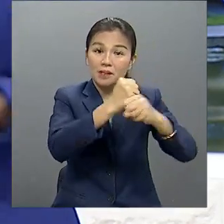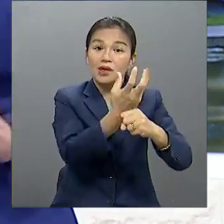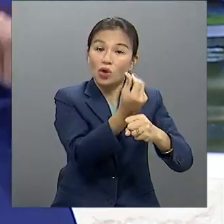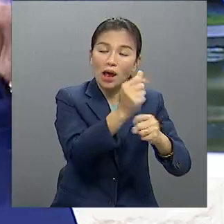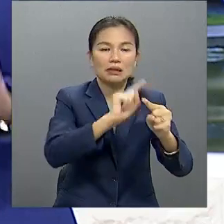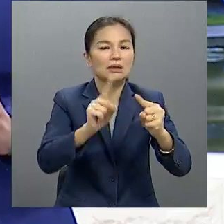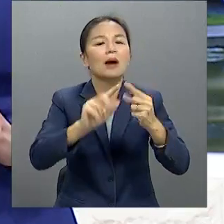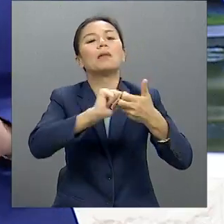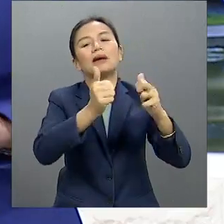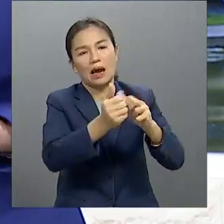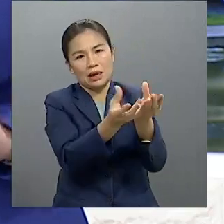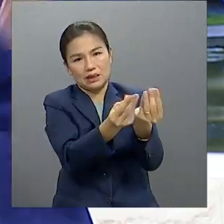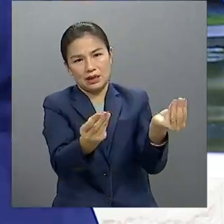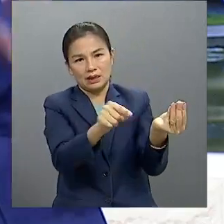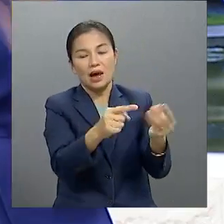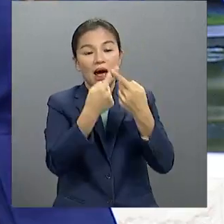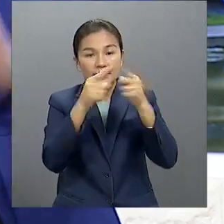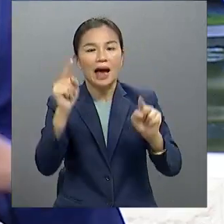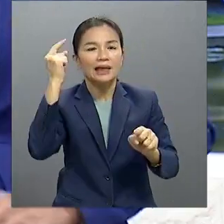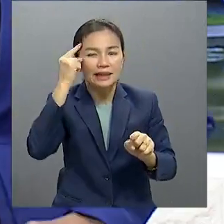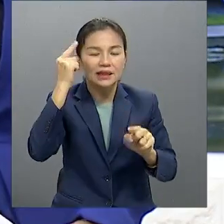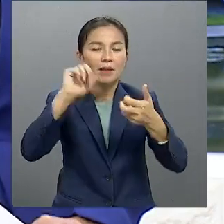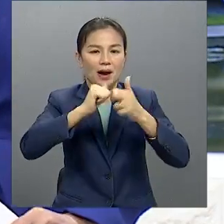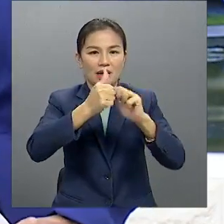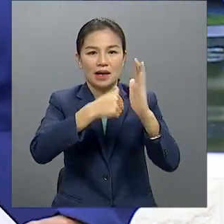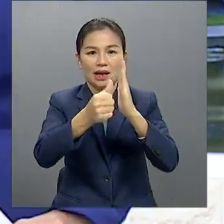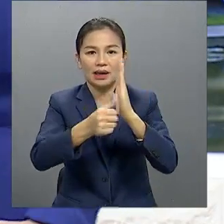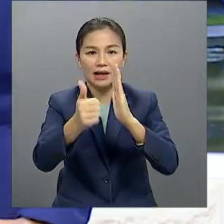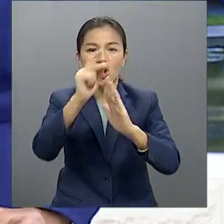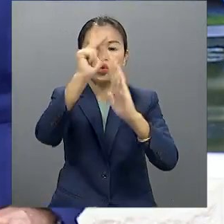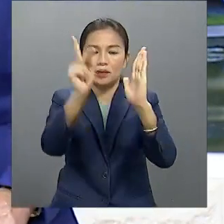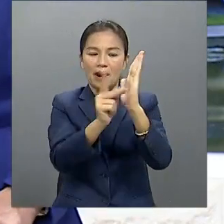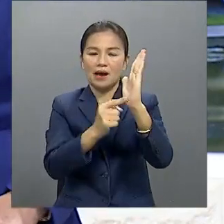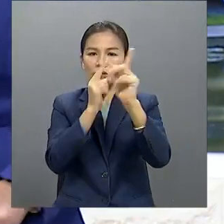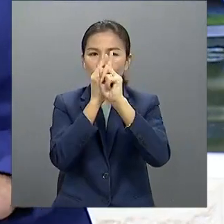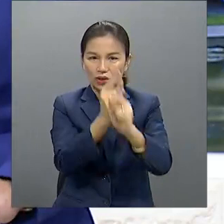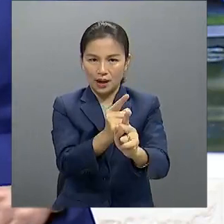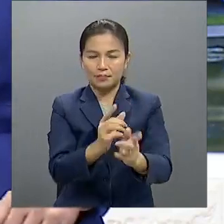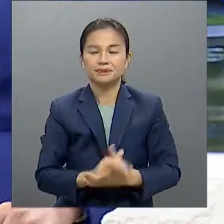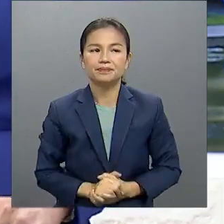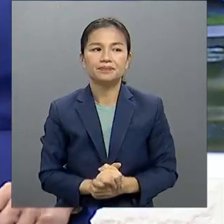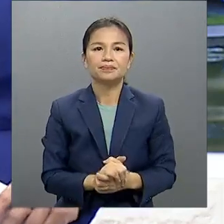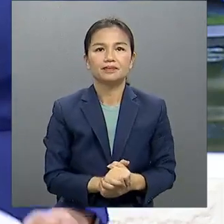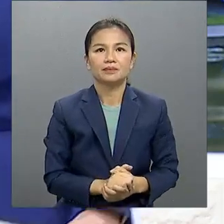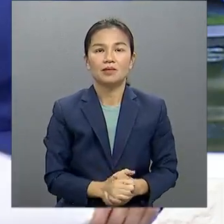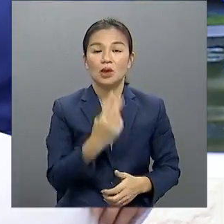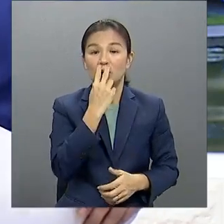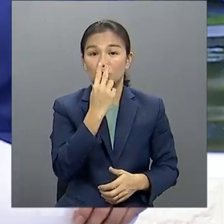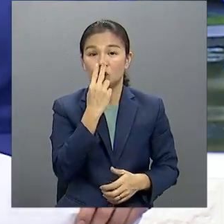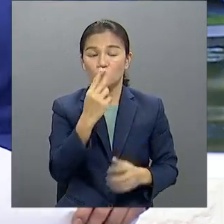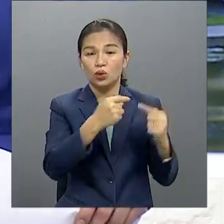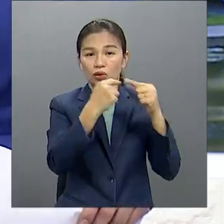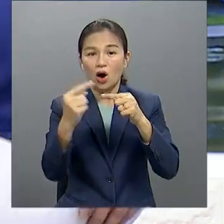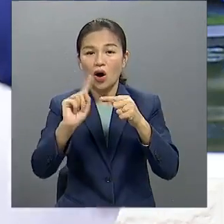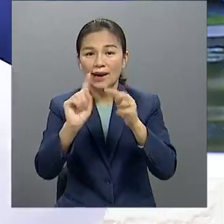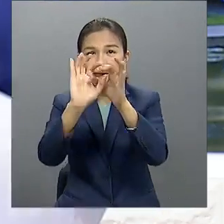ามีทางออกมีทางแก้ไขนะคะกฎหมายก็เป็นกฎหมายว่ากันไปตามเนื้อผ้านะคะเอาป้ายต่อไปคุณผู้ชมคะมาดูเรื่องของขย